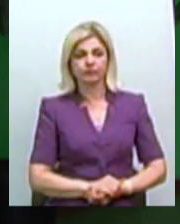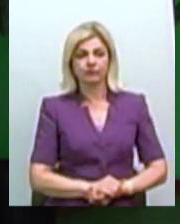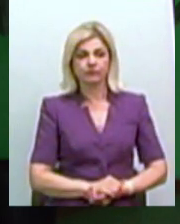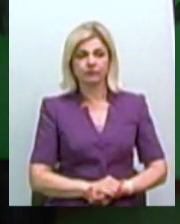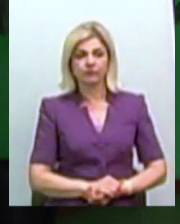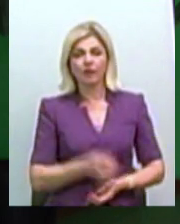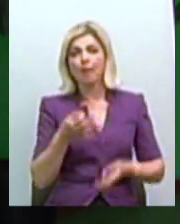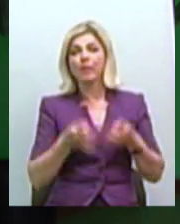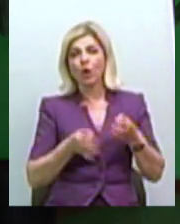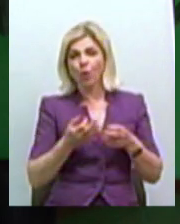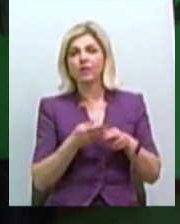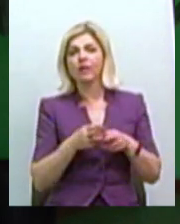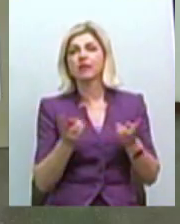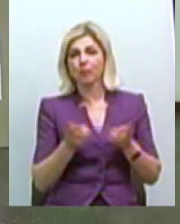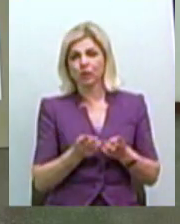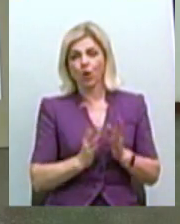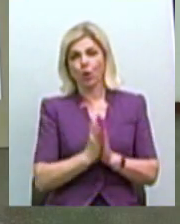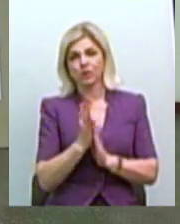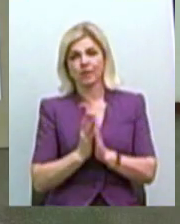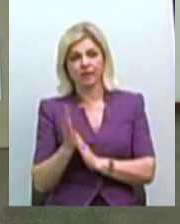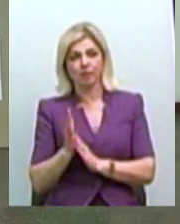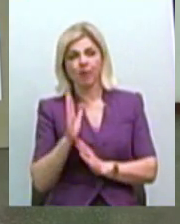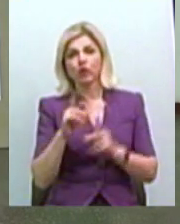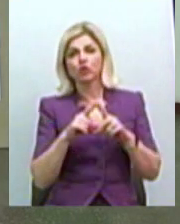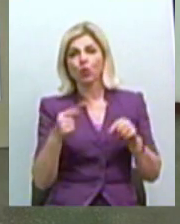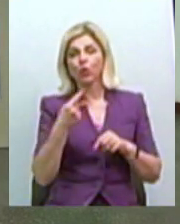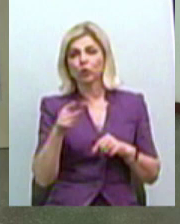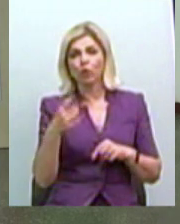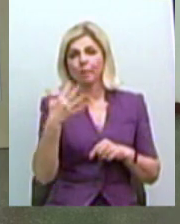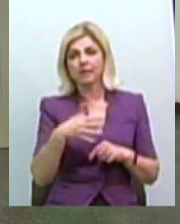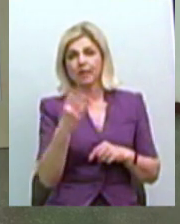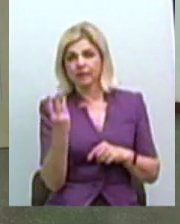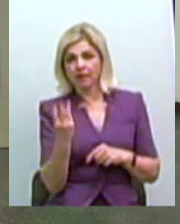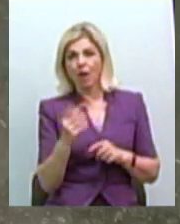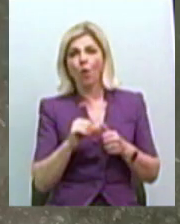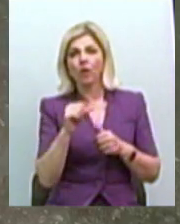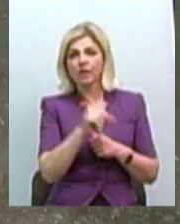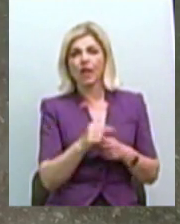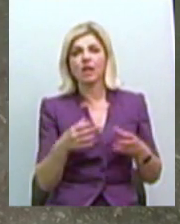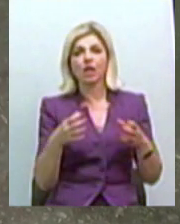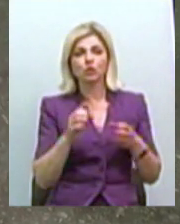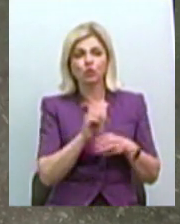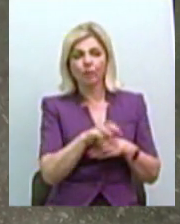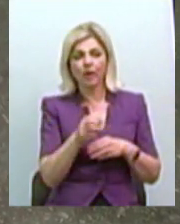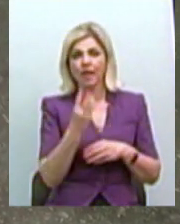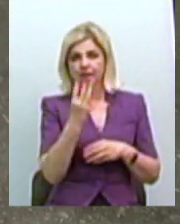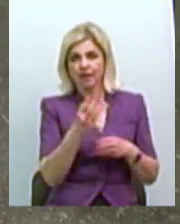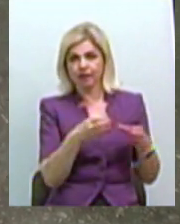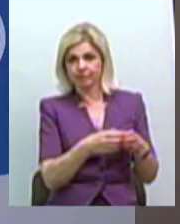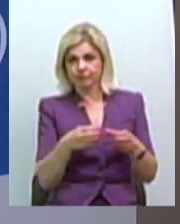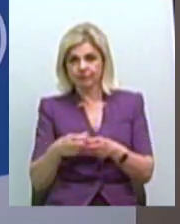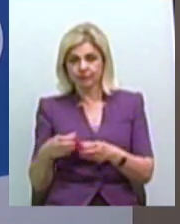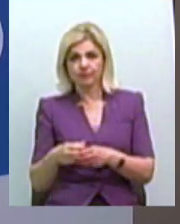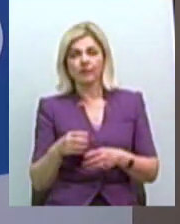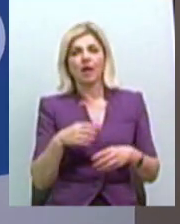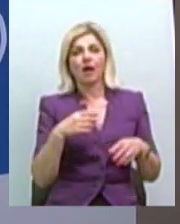Природі це теж потрібно, рослинам. У загальноосвітній школі номер 53 окремо збирають три фракції сміття – тетрапак,